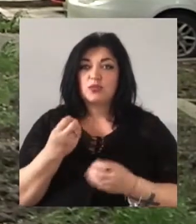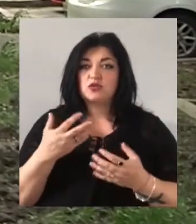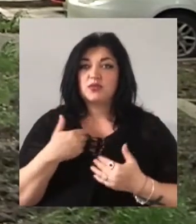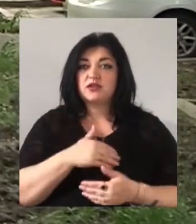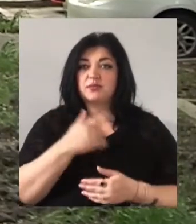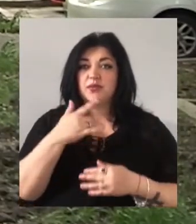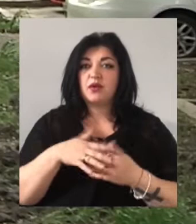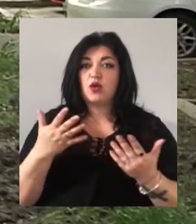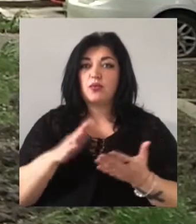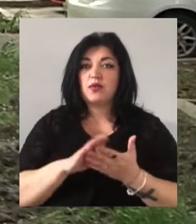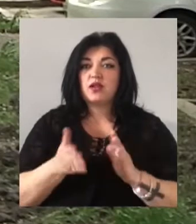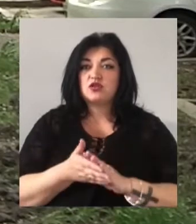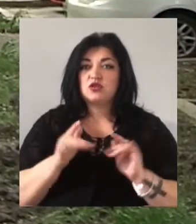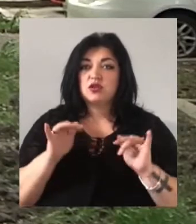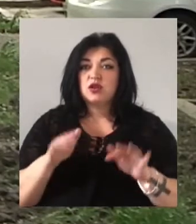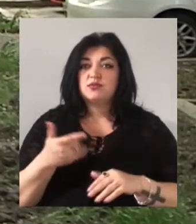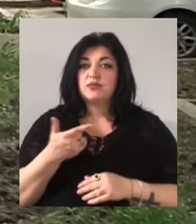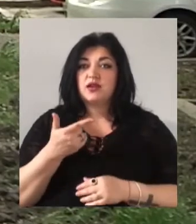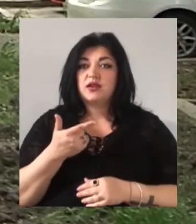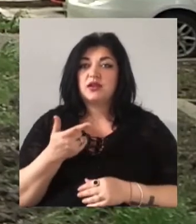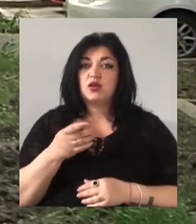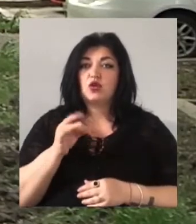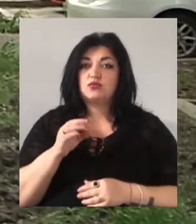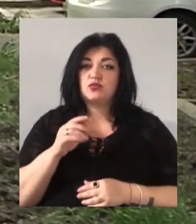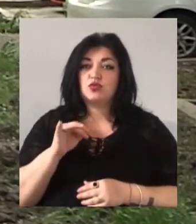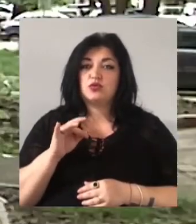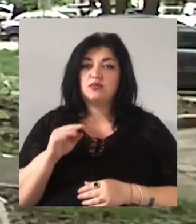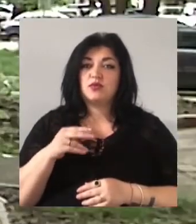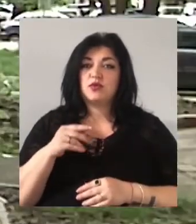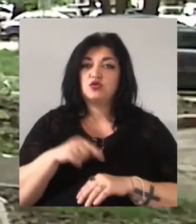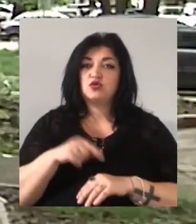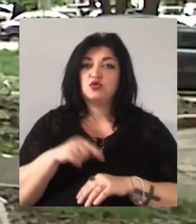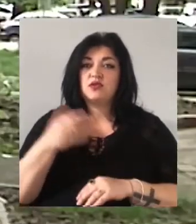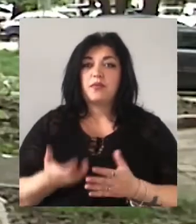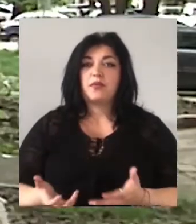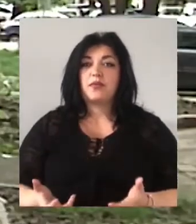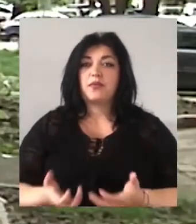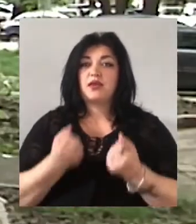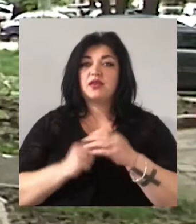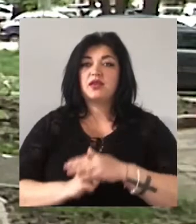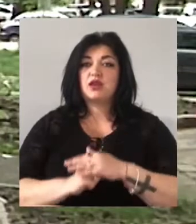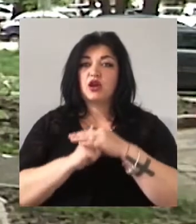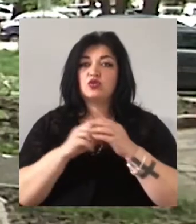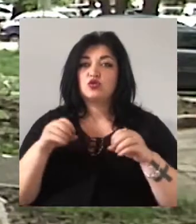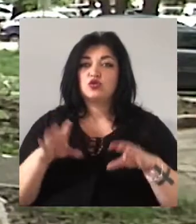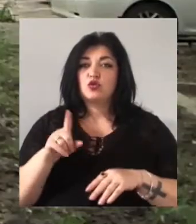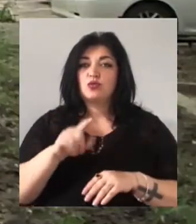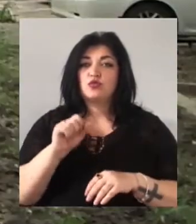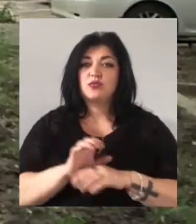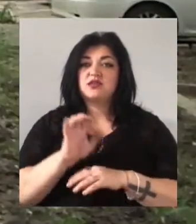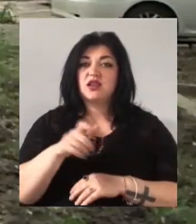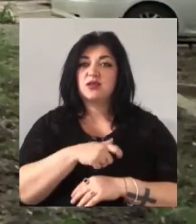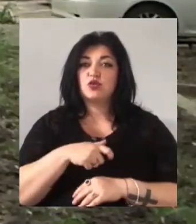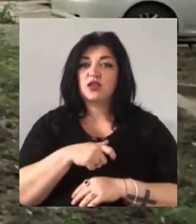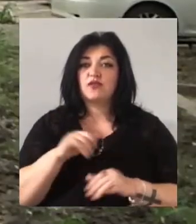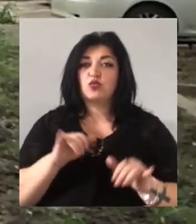какое положение дел. Господин Ройтбург почувствовал тогда поддержку, решил, что он может посылать депутатов куда подальше.